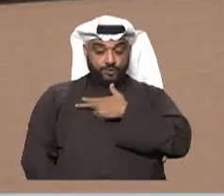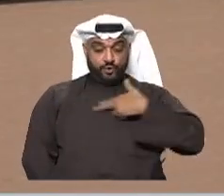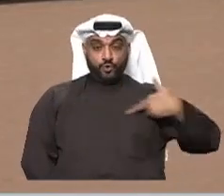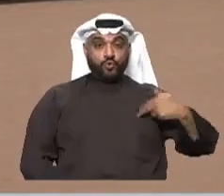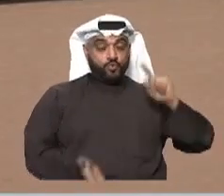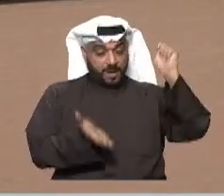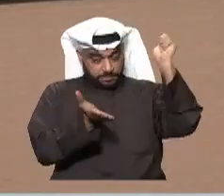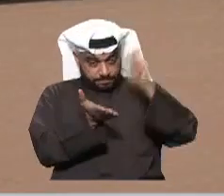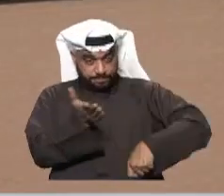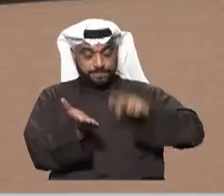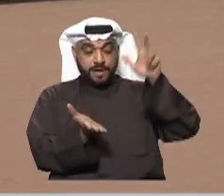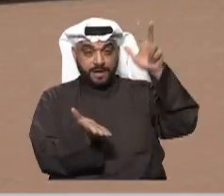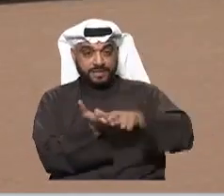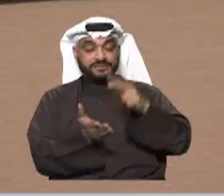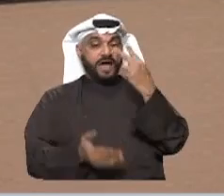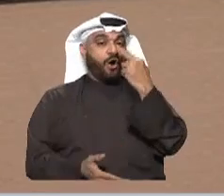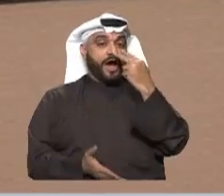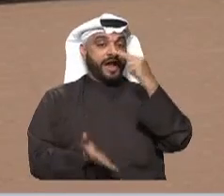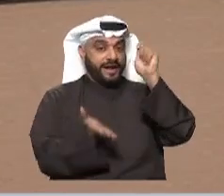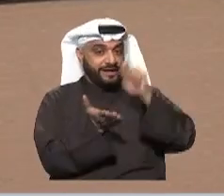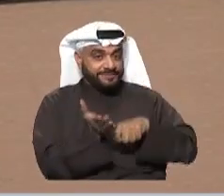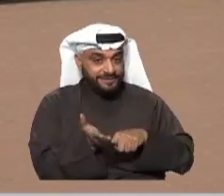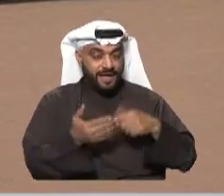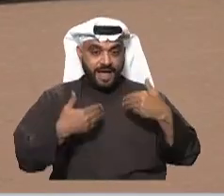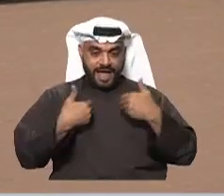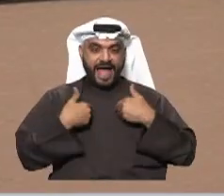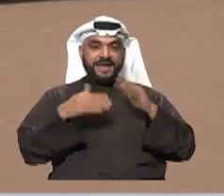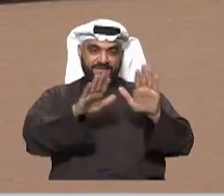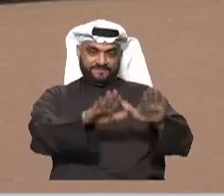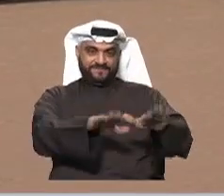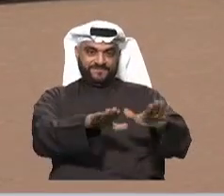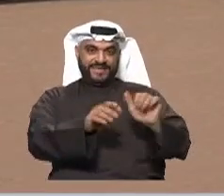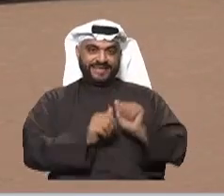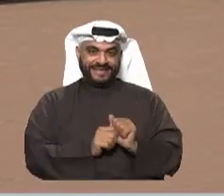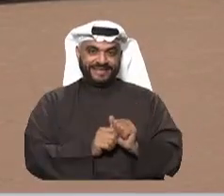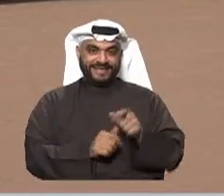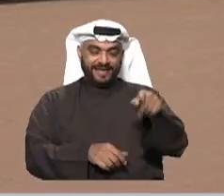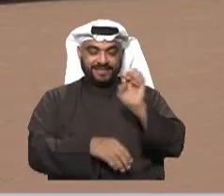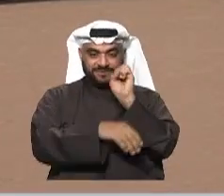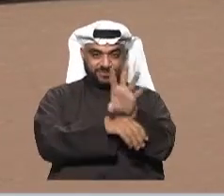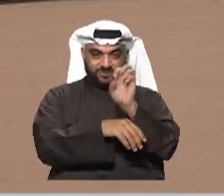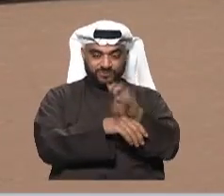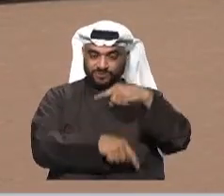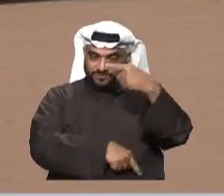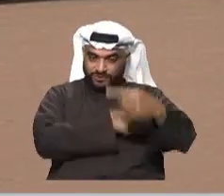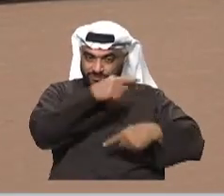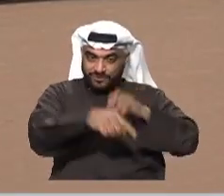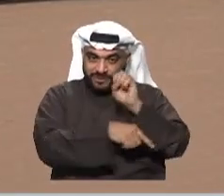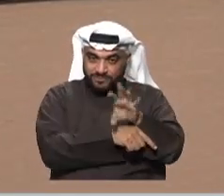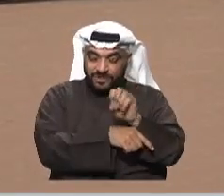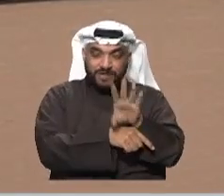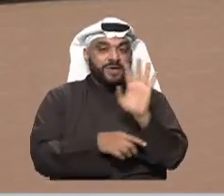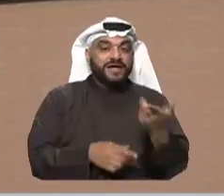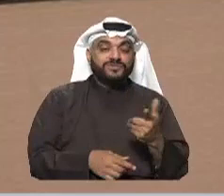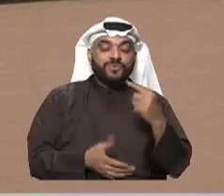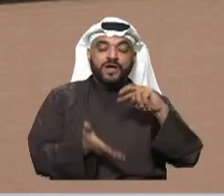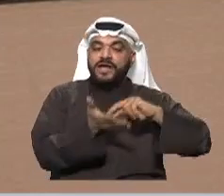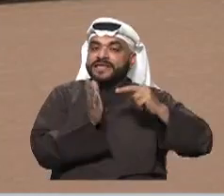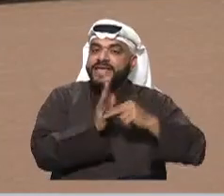وغيرهم او القرارات او غيرهم لذلك احنا عندنا ايضا من خلال هذه الدوره عرض ل همم فريق